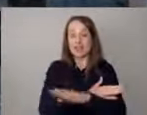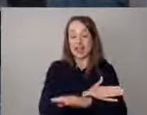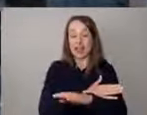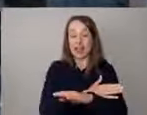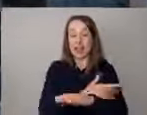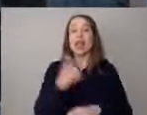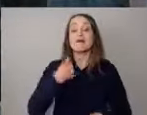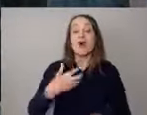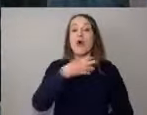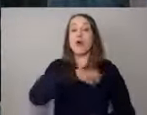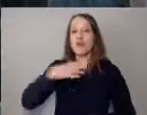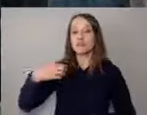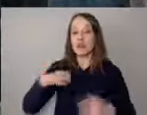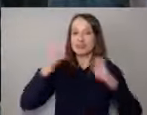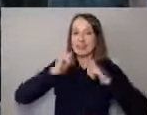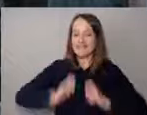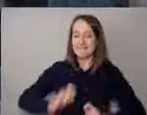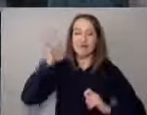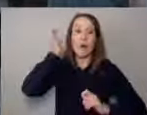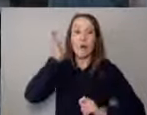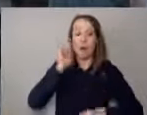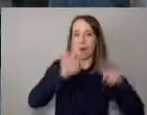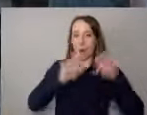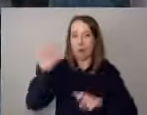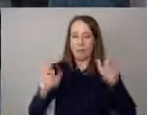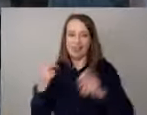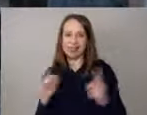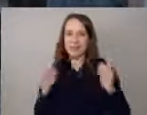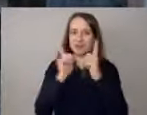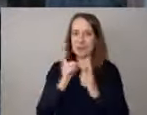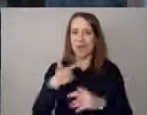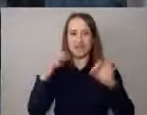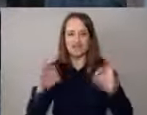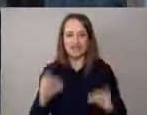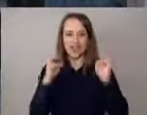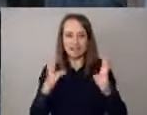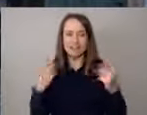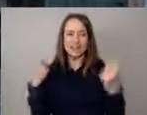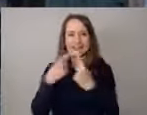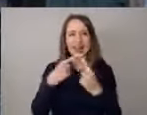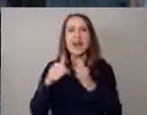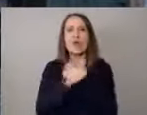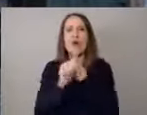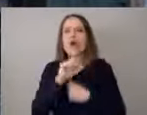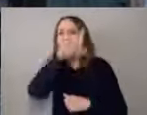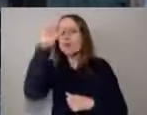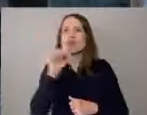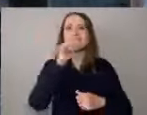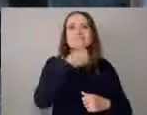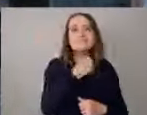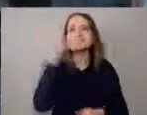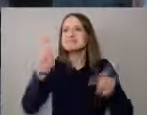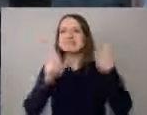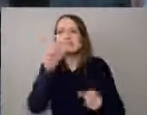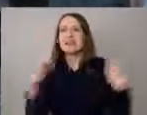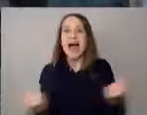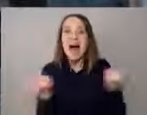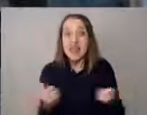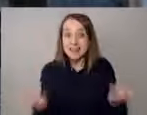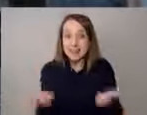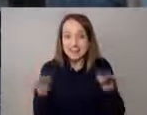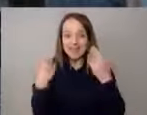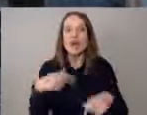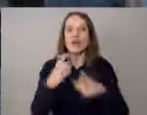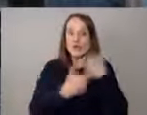wiejskich i dzisiaj naszym najważniejszym celem jest aktywizacja seniorów. Robimy to w dużych miastach, robimy to w średnich miastach,